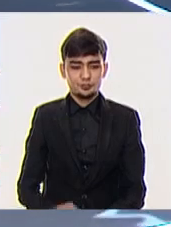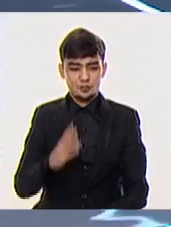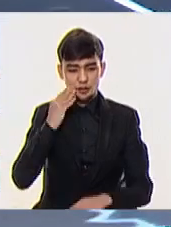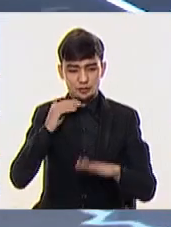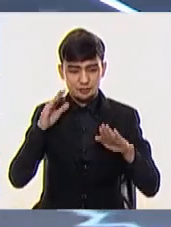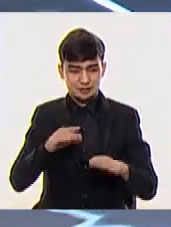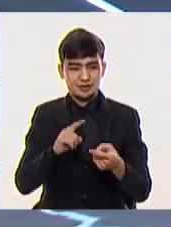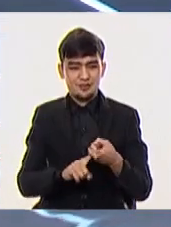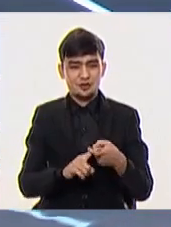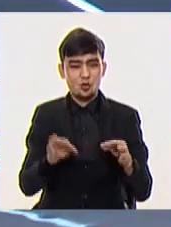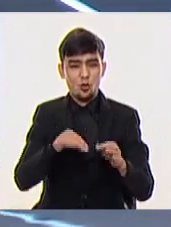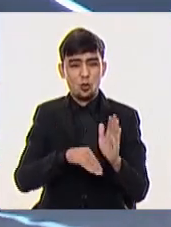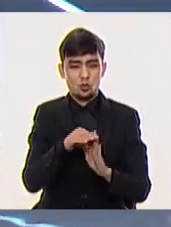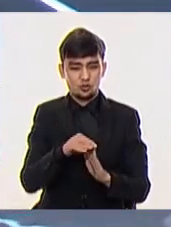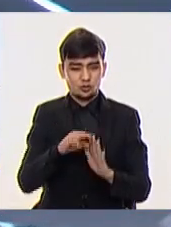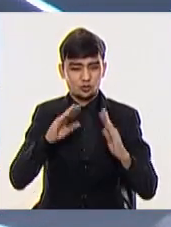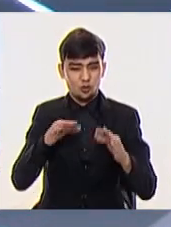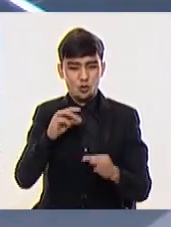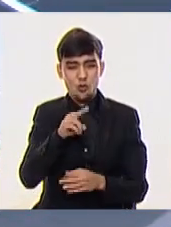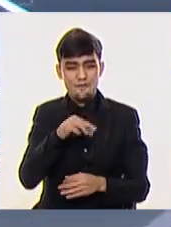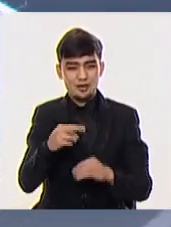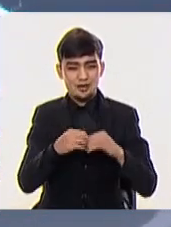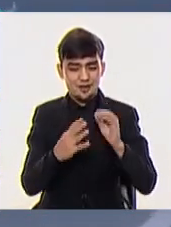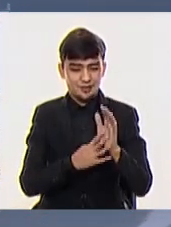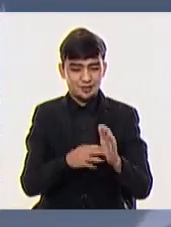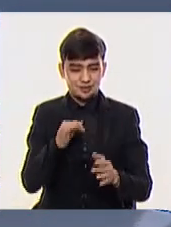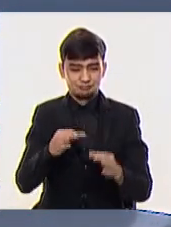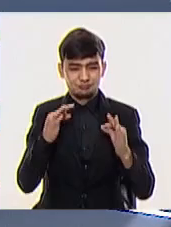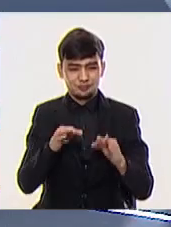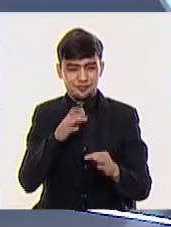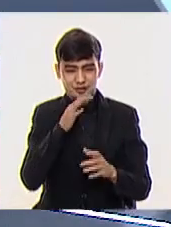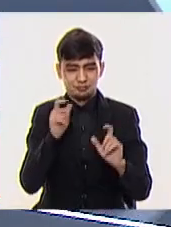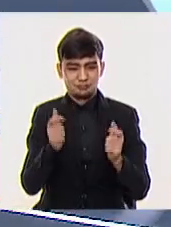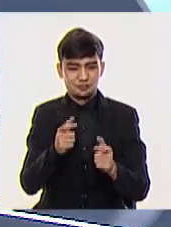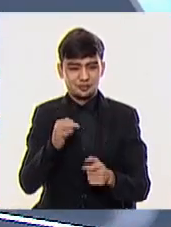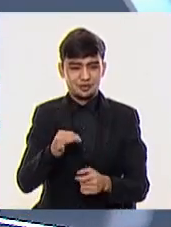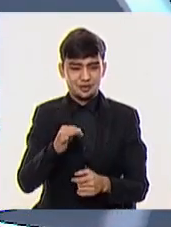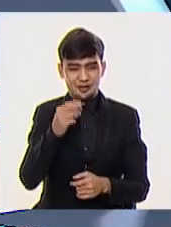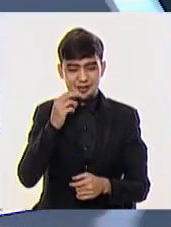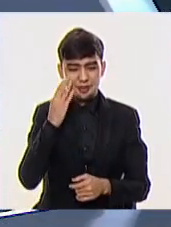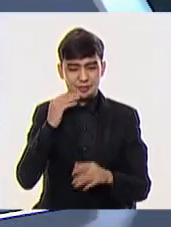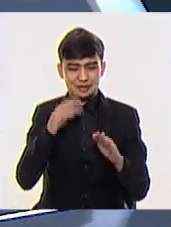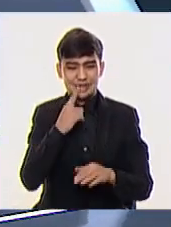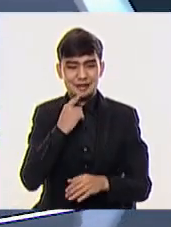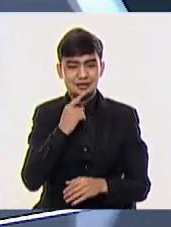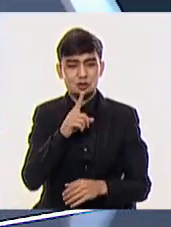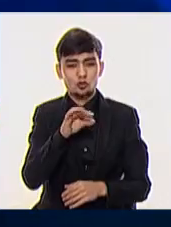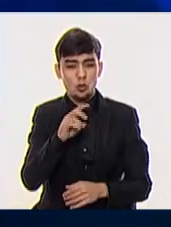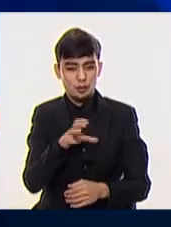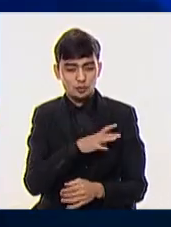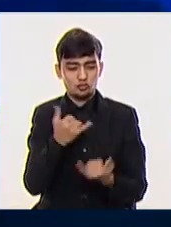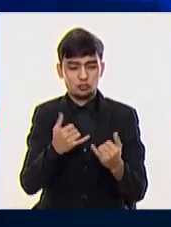В Алматы в связи с улучшением ситуации по COVID-19 смягчили карантинные меры. Мегаполис из красной зоны перешел